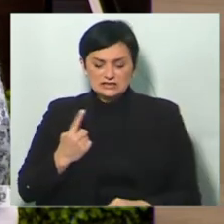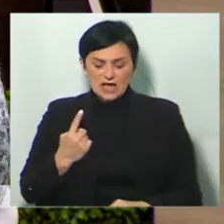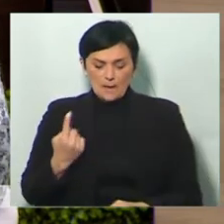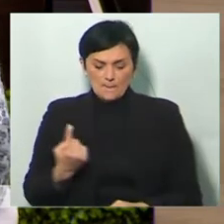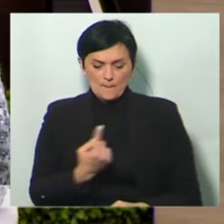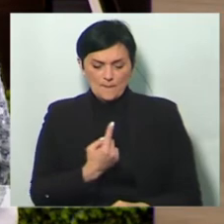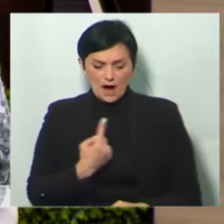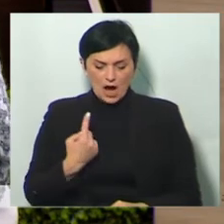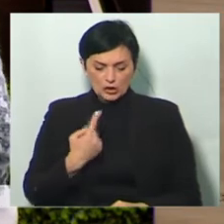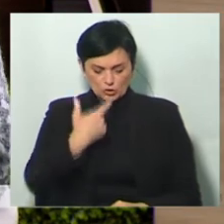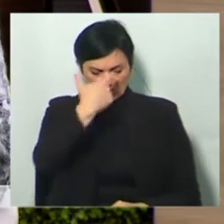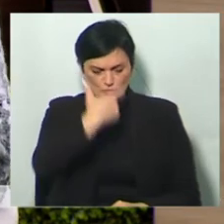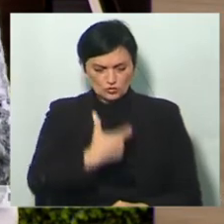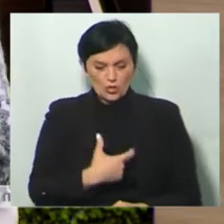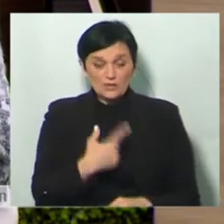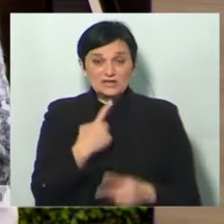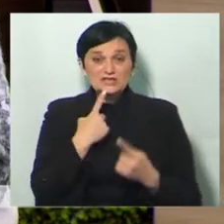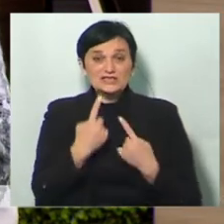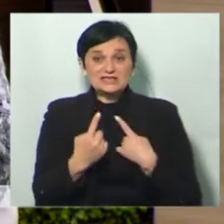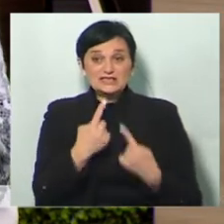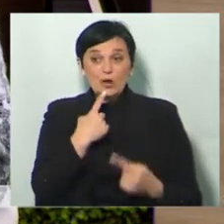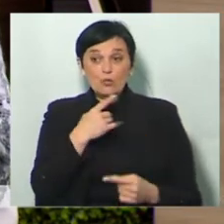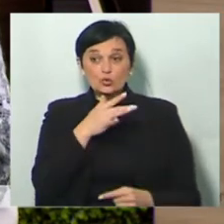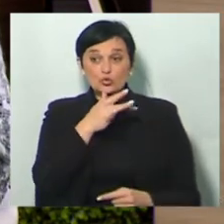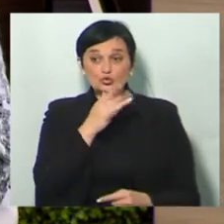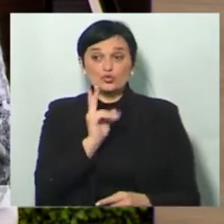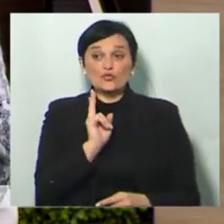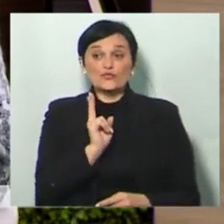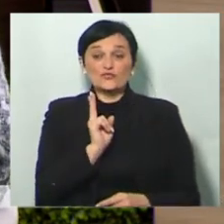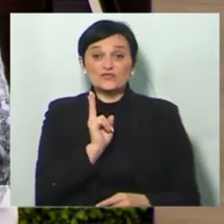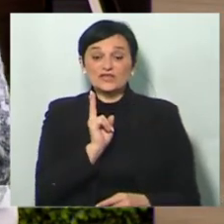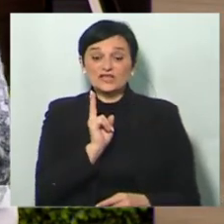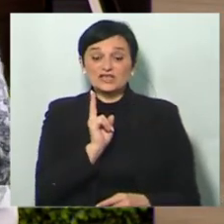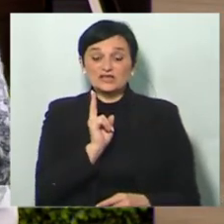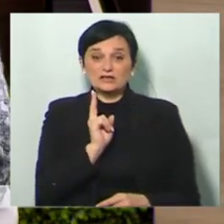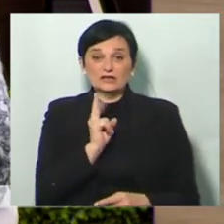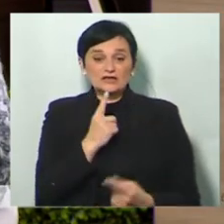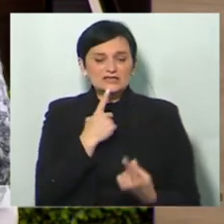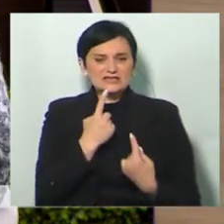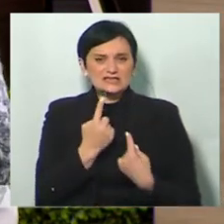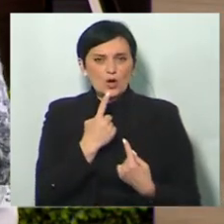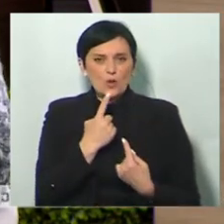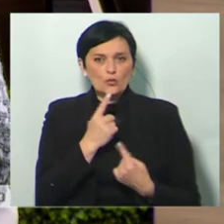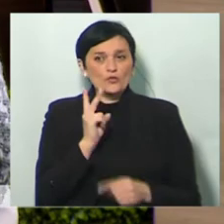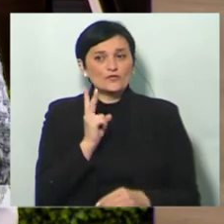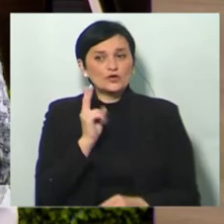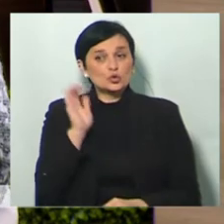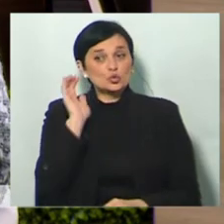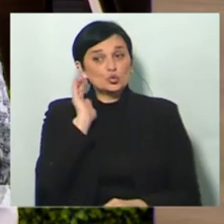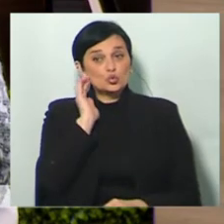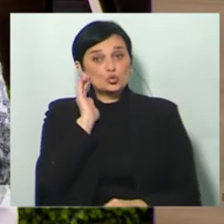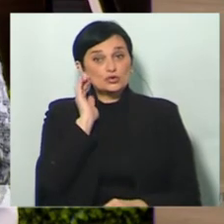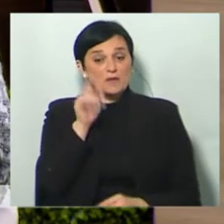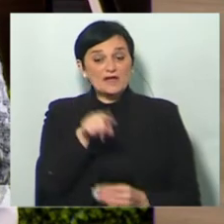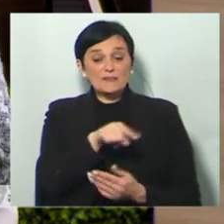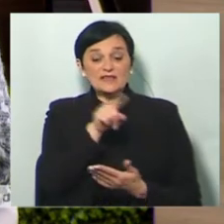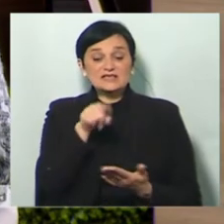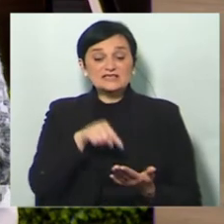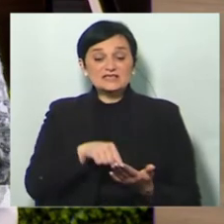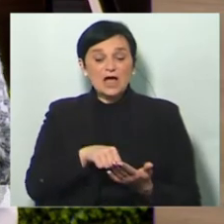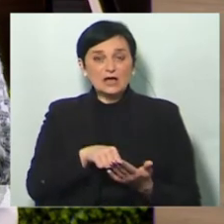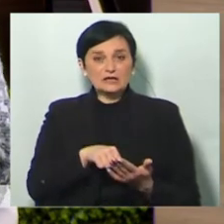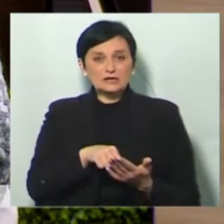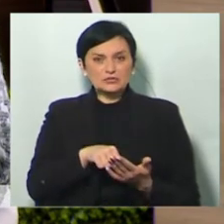Და საუბრის დროსაც თუ ვინ საუბრობს, ვინ usmens am saketxs